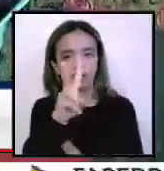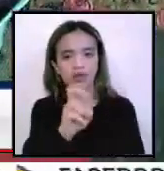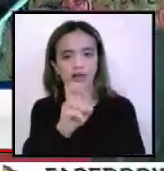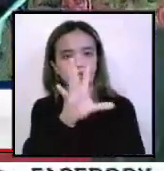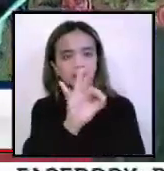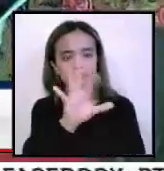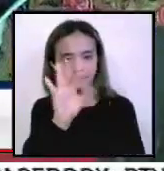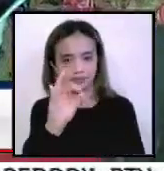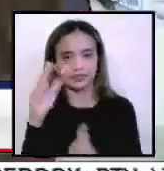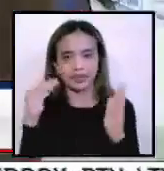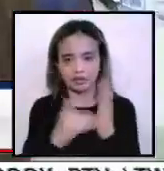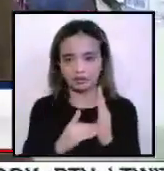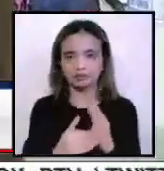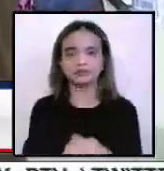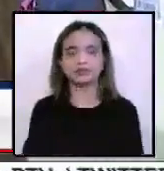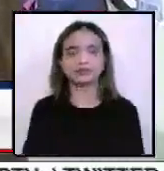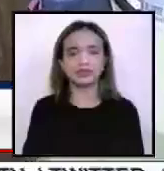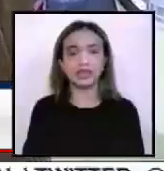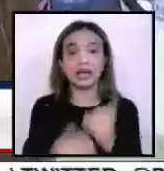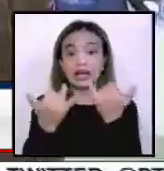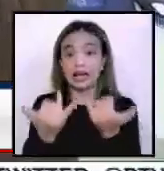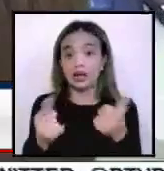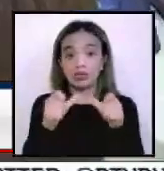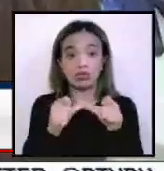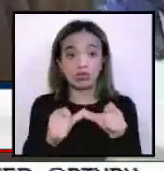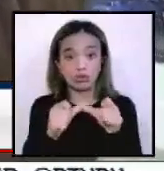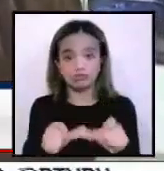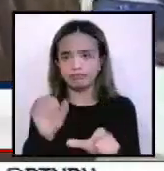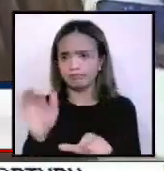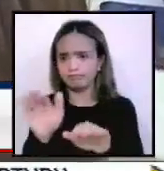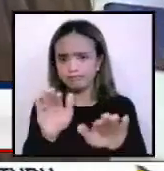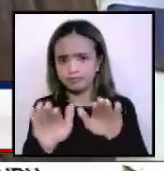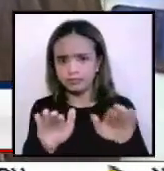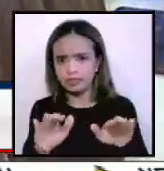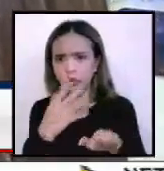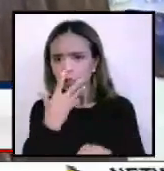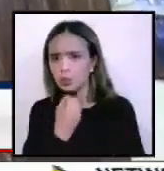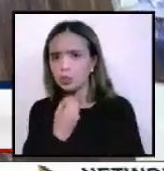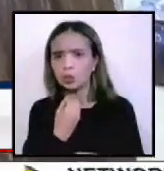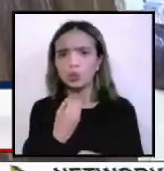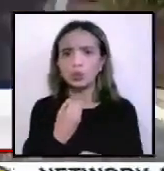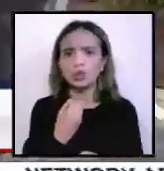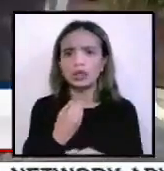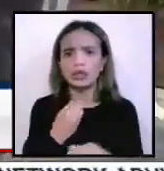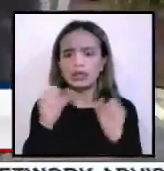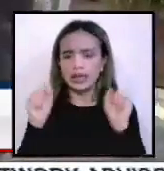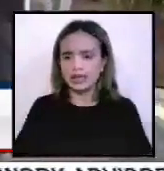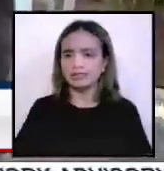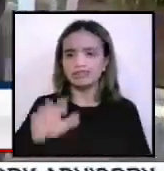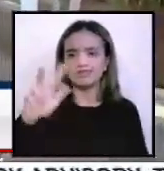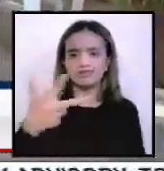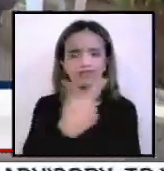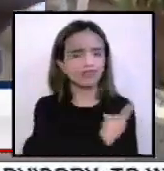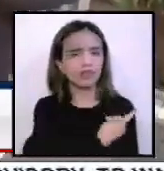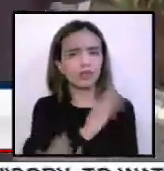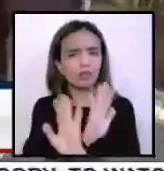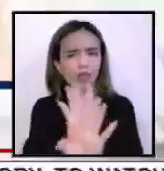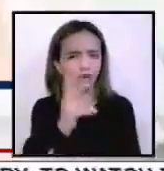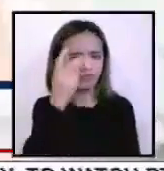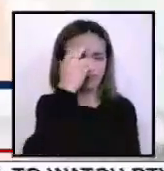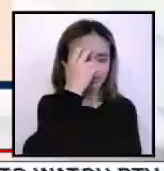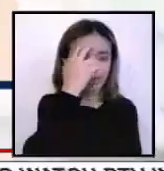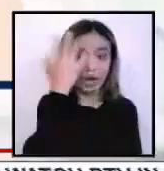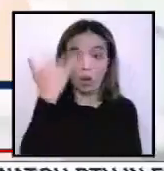1,299,000. Sa ngayon, patuloy din ang panawagan sa mga kwalipikado ng magpa-booster na wag nang mag-atubili pa lalo't may